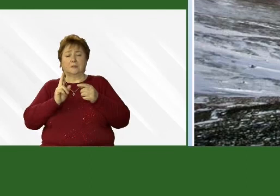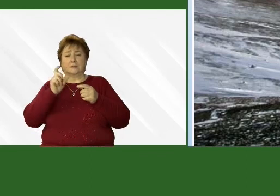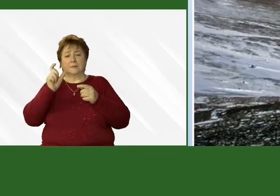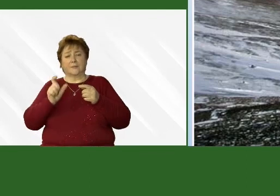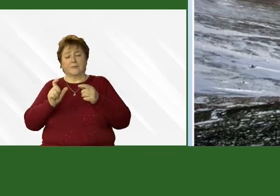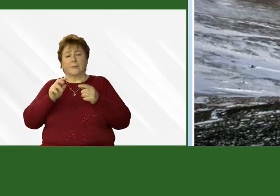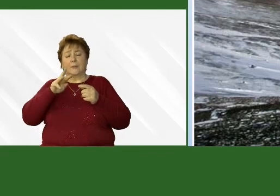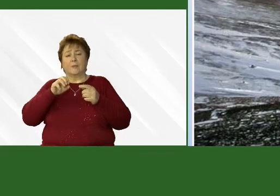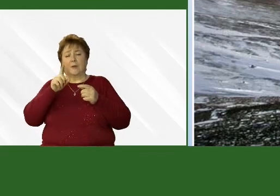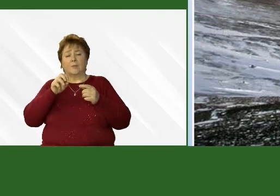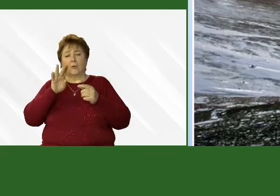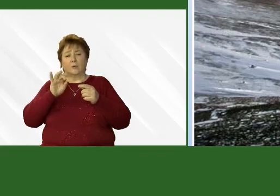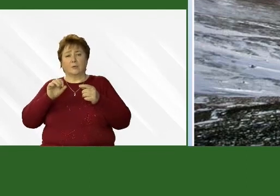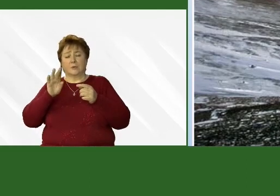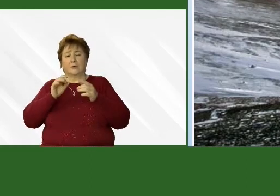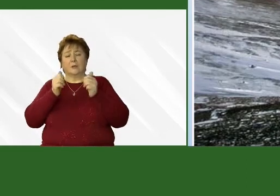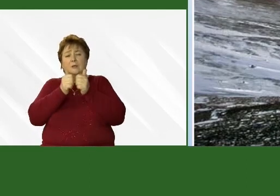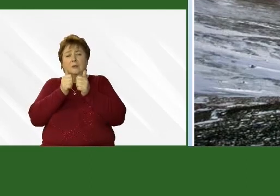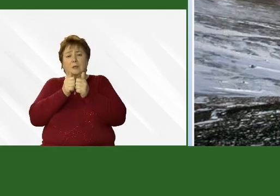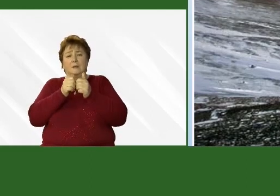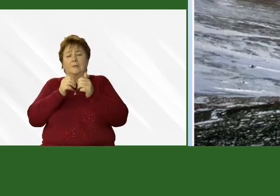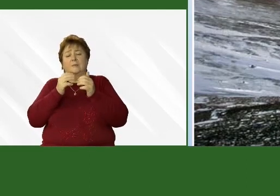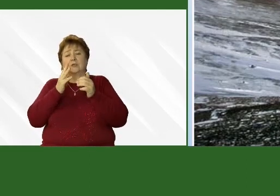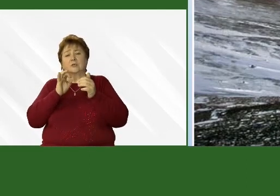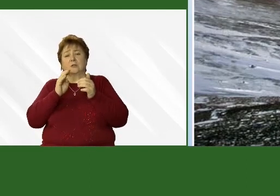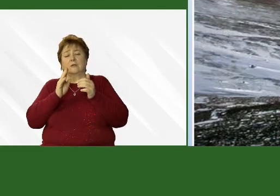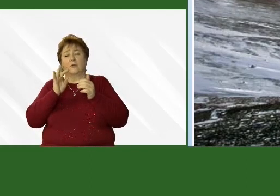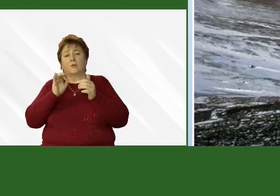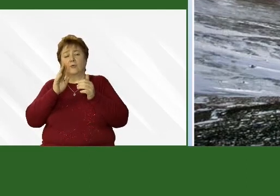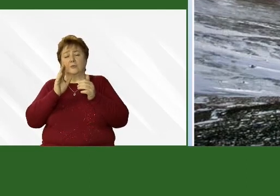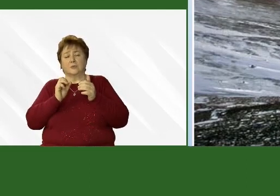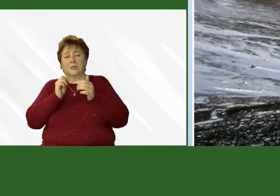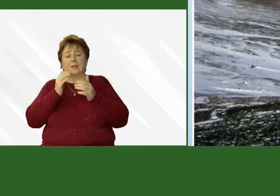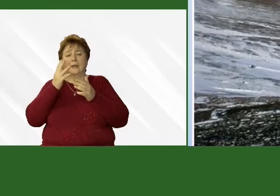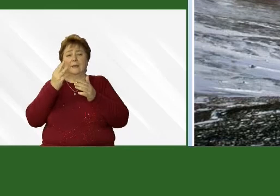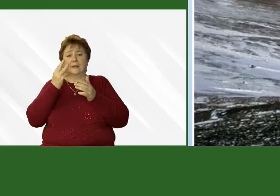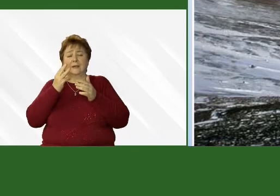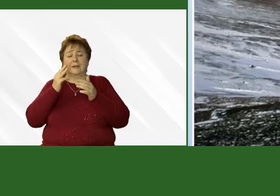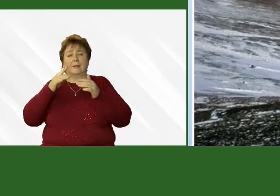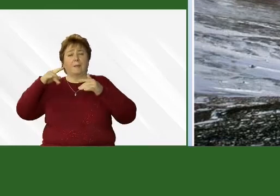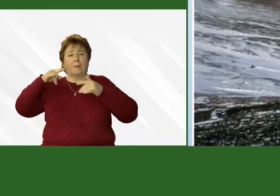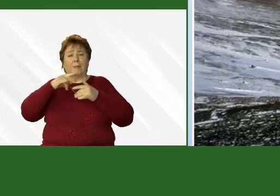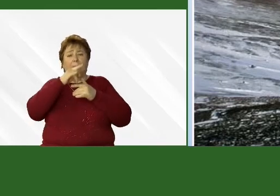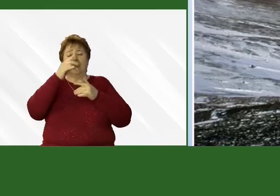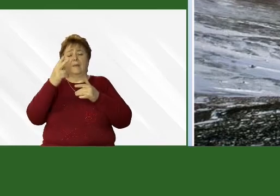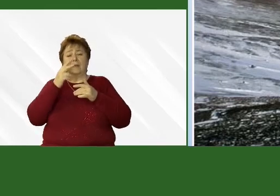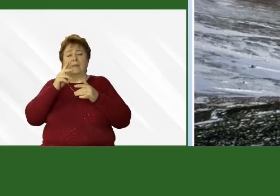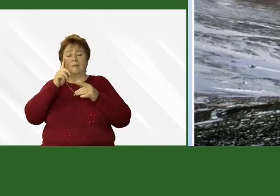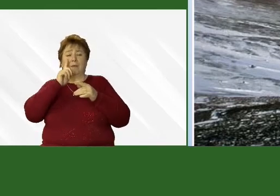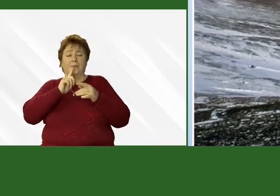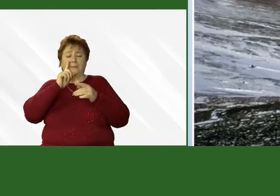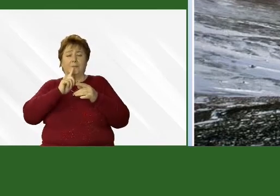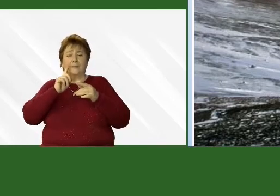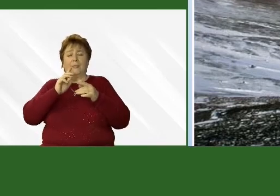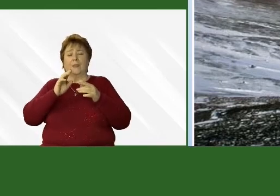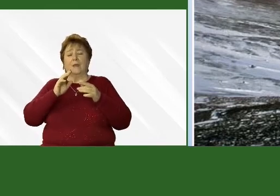специалистов. Макмёрдо располагается рядом с шельфовым ледником Росса. Имеет 3 аэродрома, из них 2 сезонных,